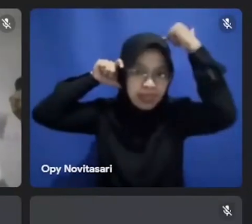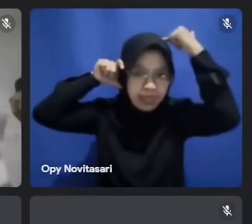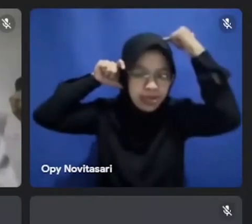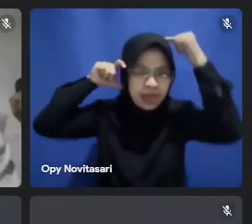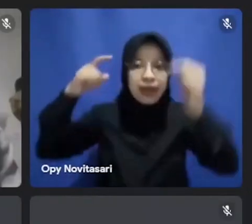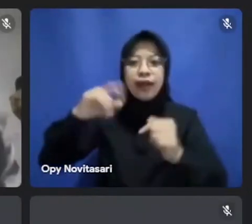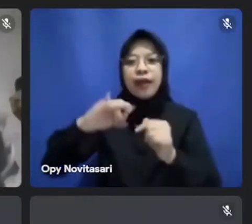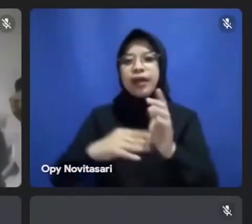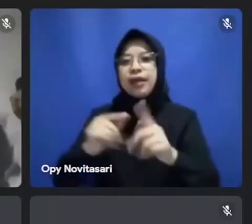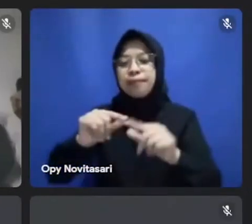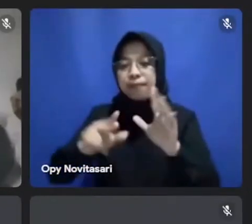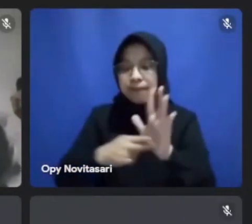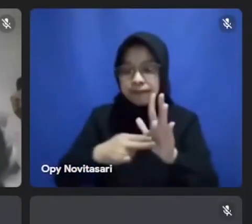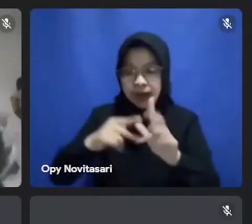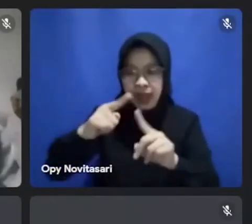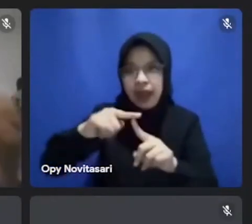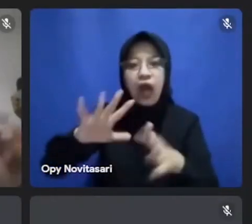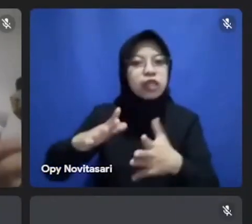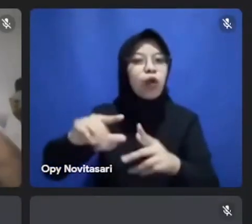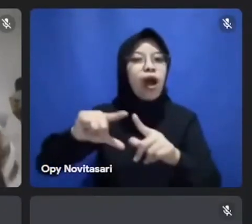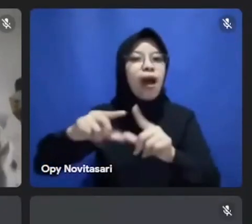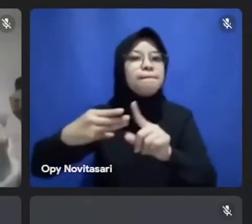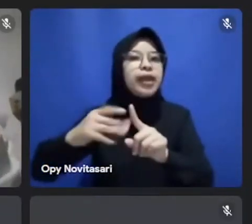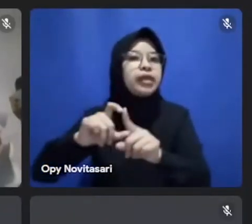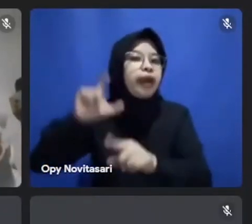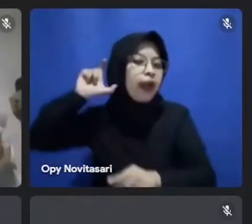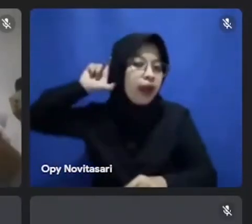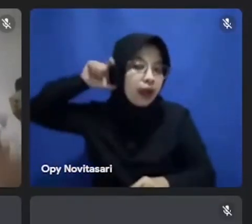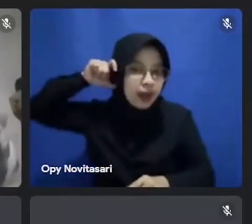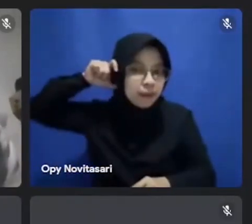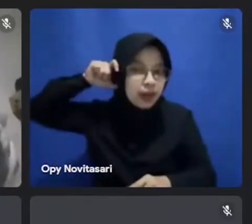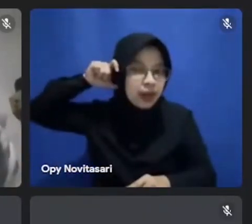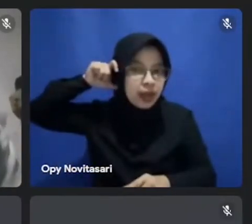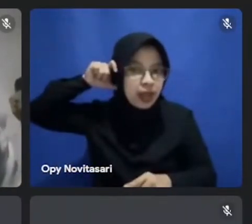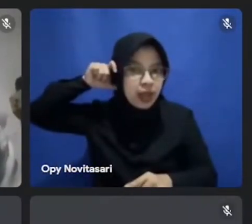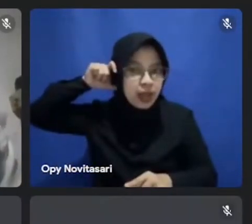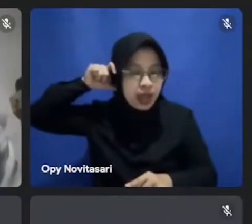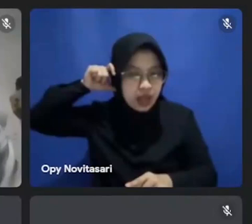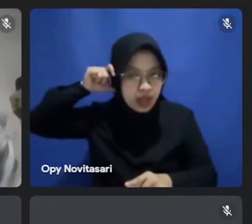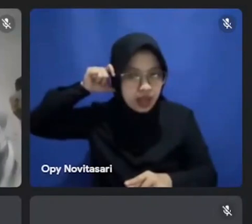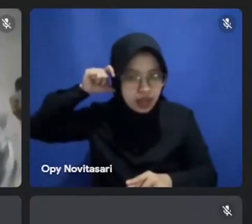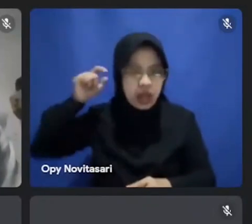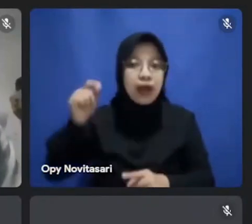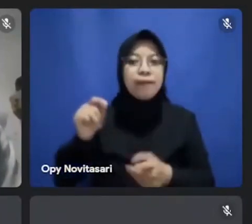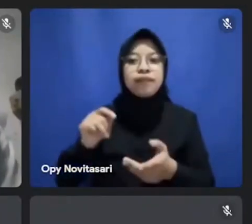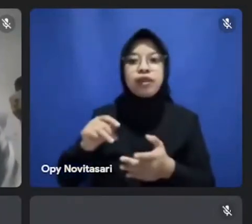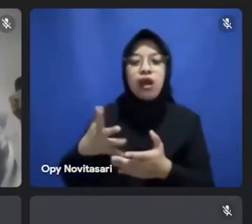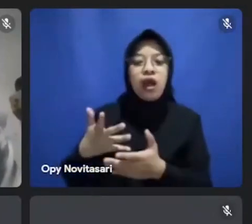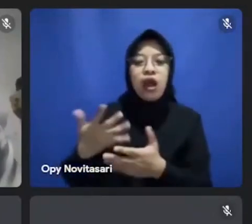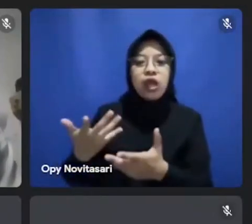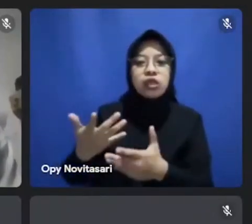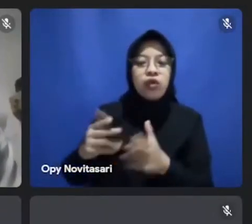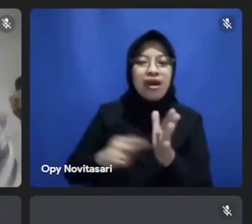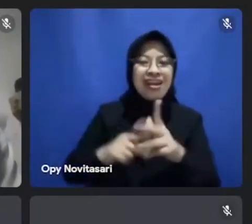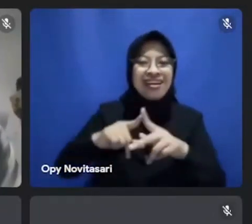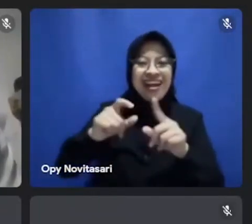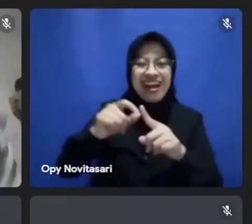alat bantu dengar yang amusia yang tidak bisa mengenal